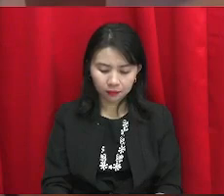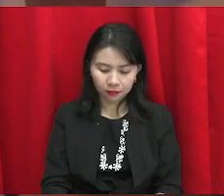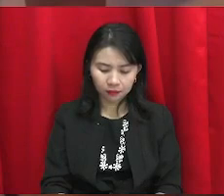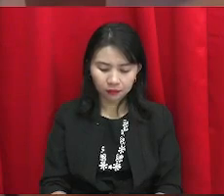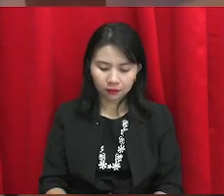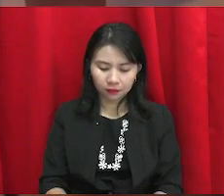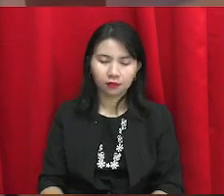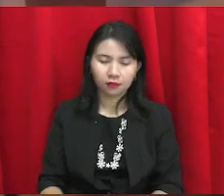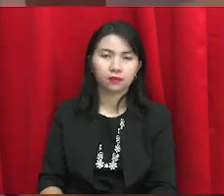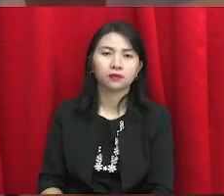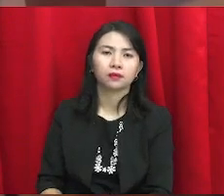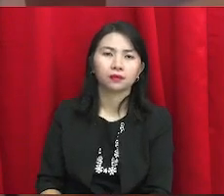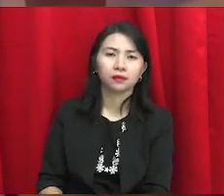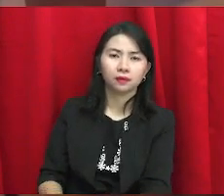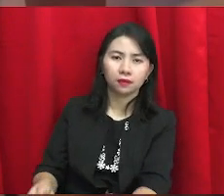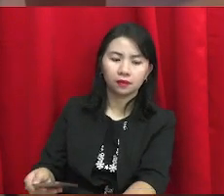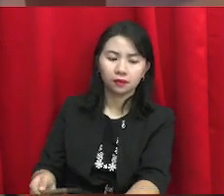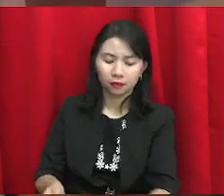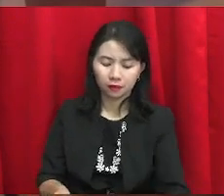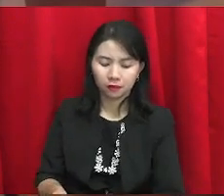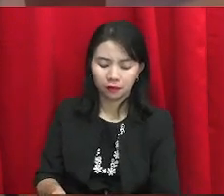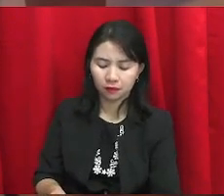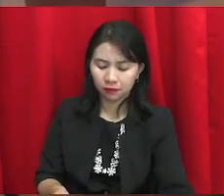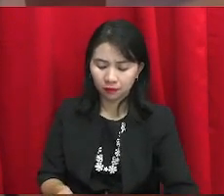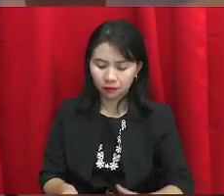Opo, mas maganda po yan ngayon.